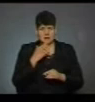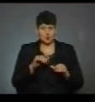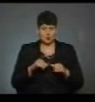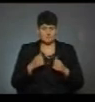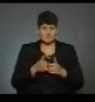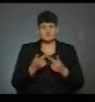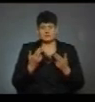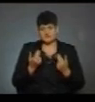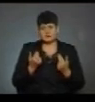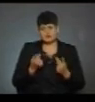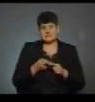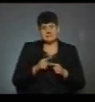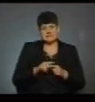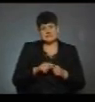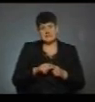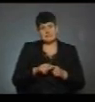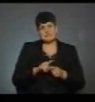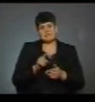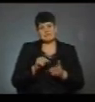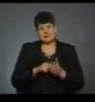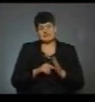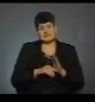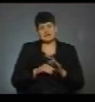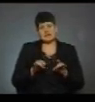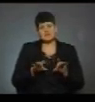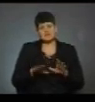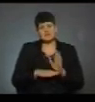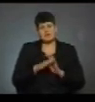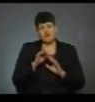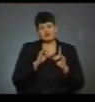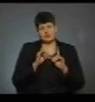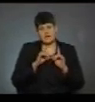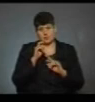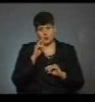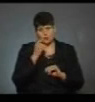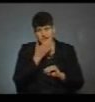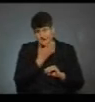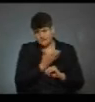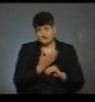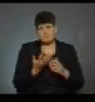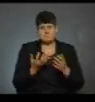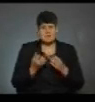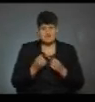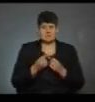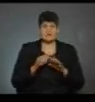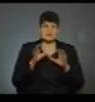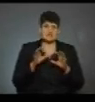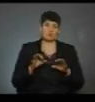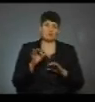треба задавати питання. Це рішення Верховної Ради України, яка прийняла час закон про